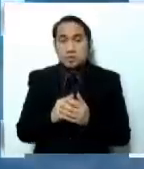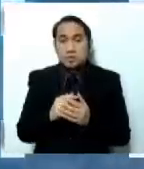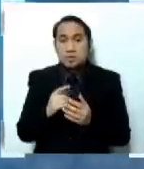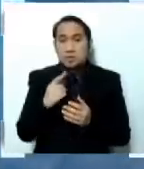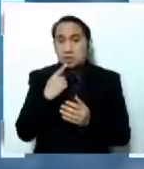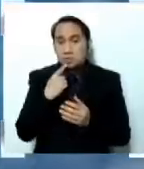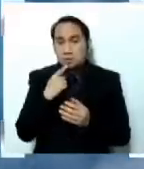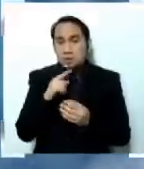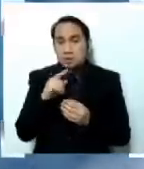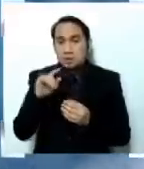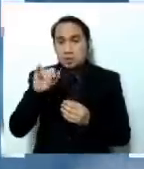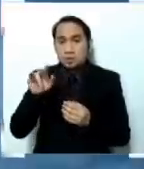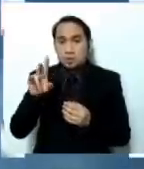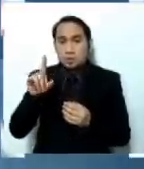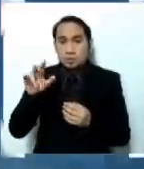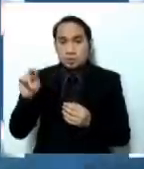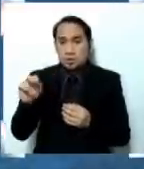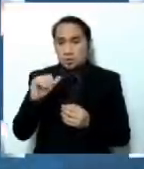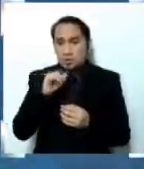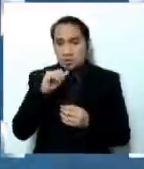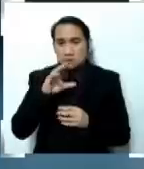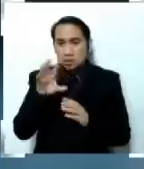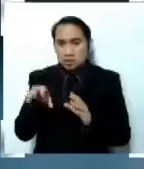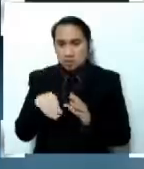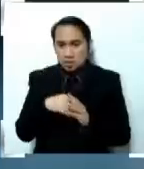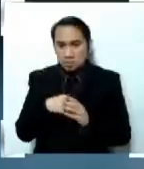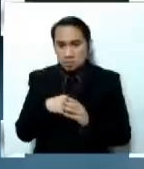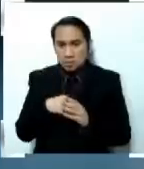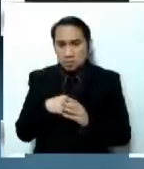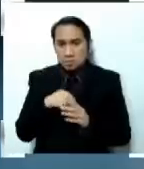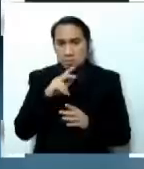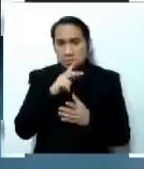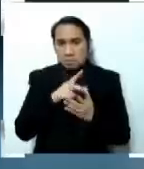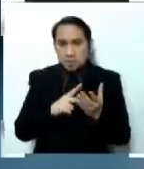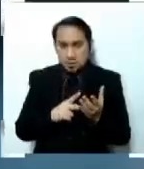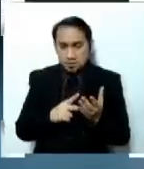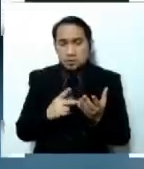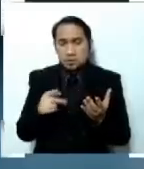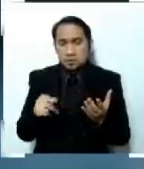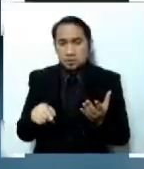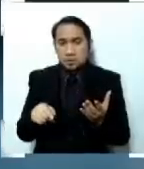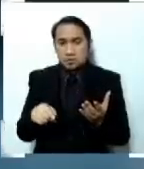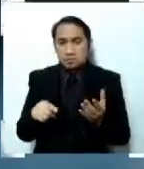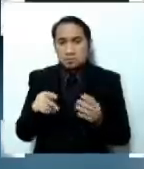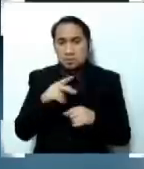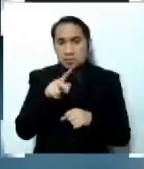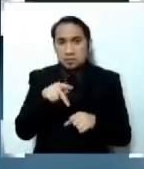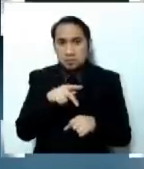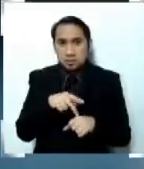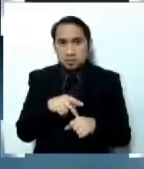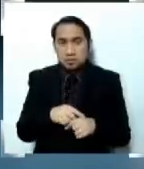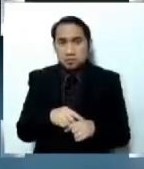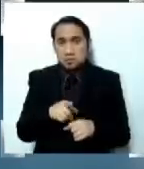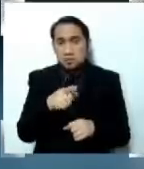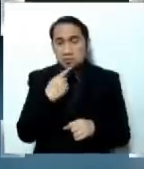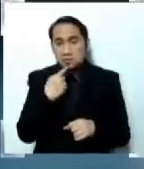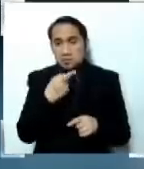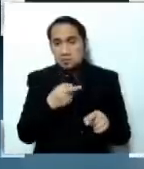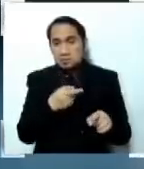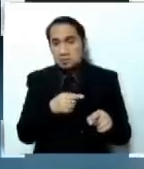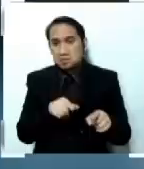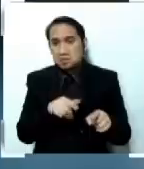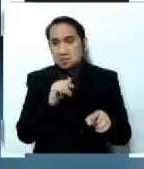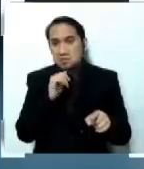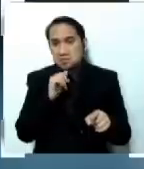bahagi ng EEZ ng Pilipinas. And we're making a big thing out of the fact that that area naman in the first place was never under our